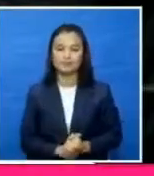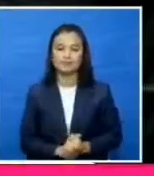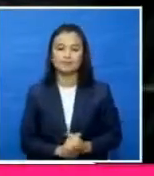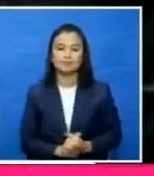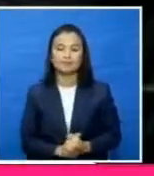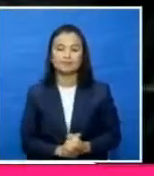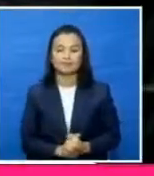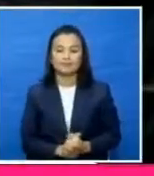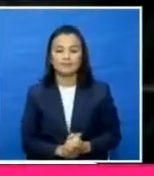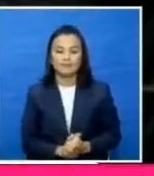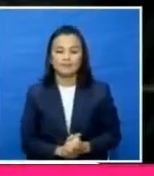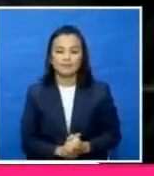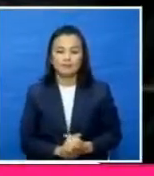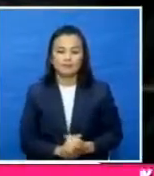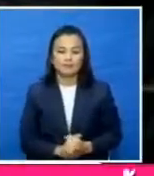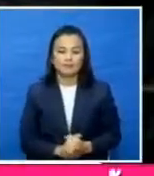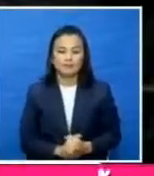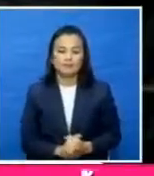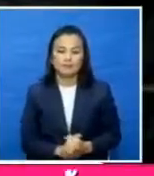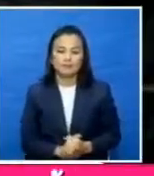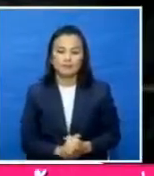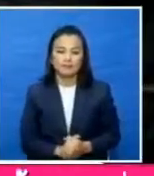ะ